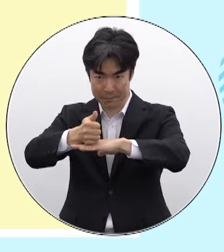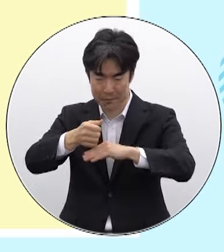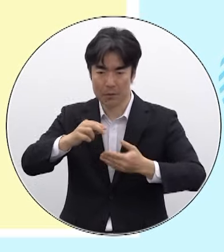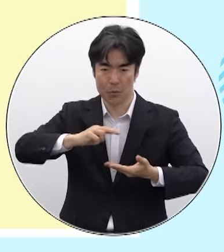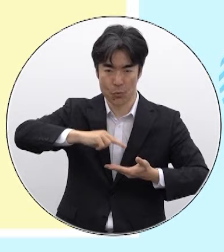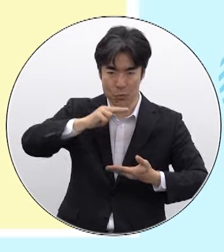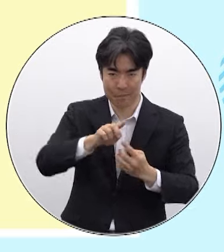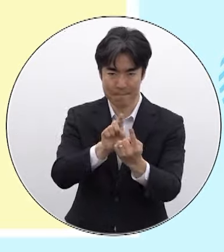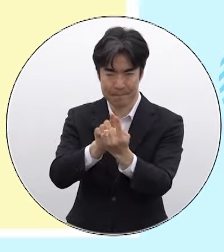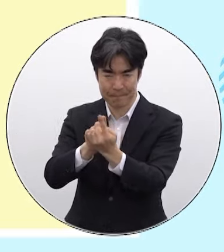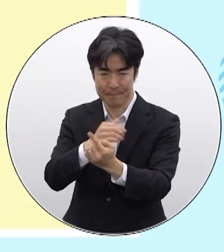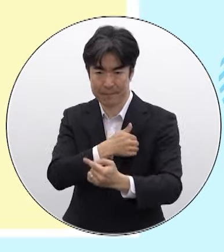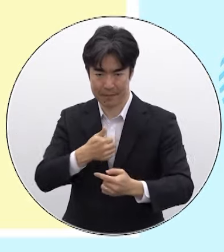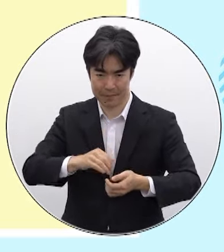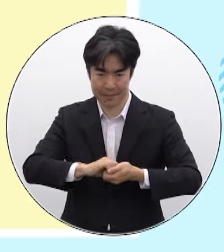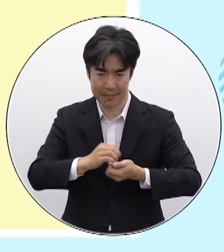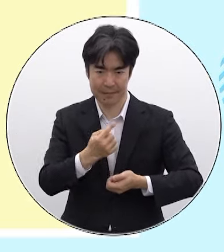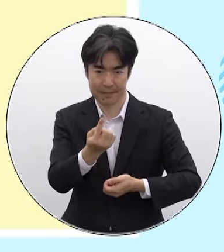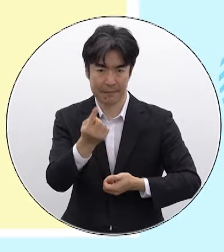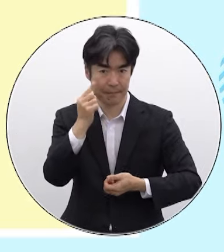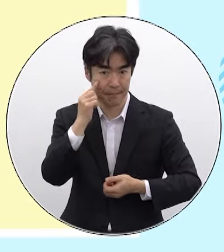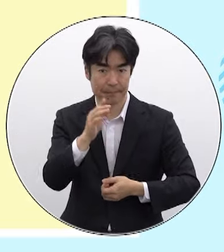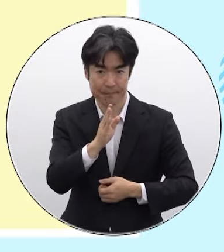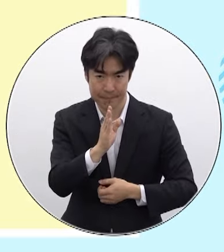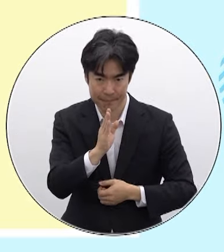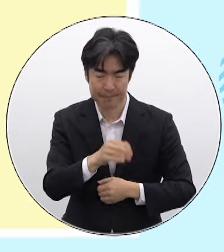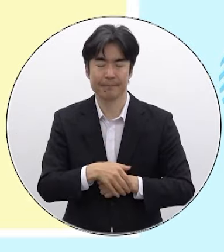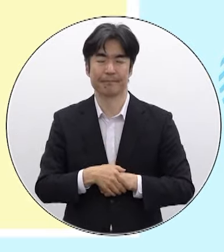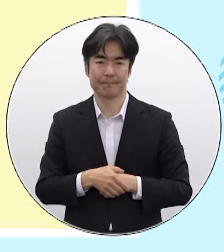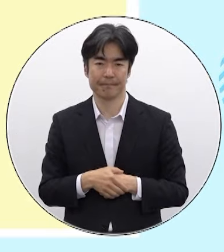ます。ぜひ足を運んでみてください。